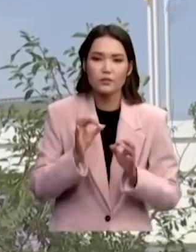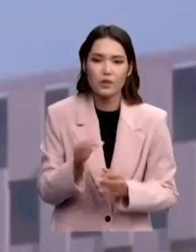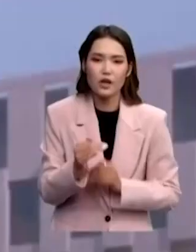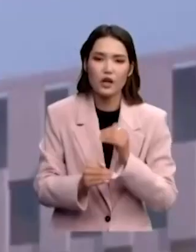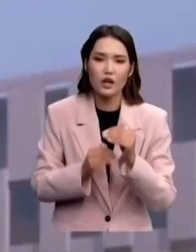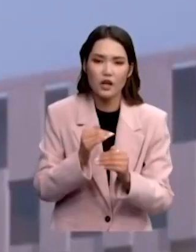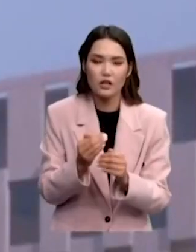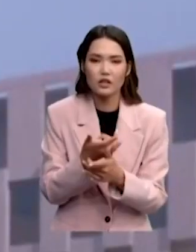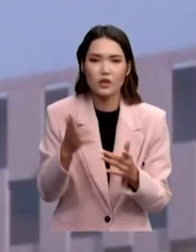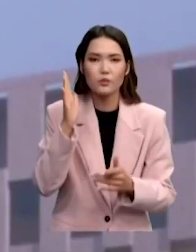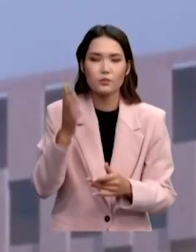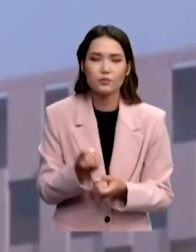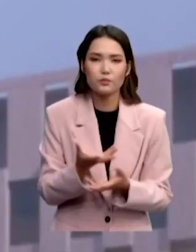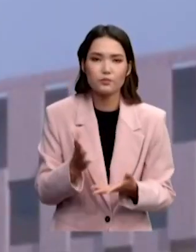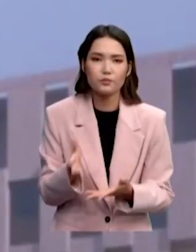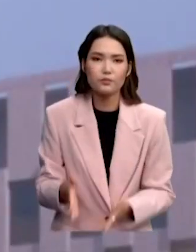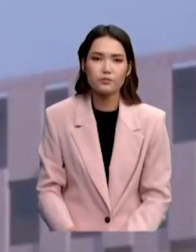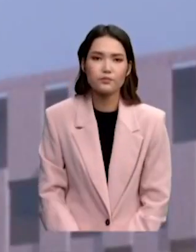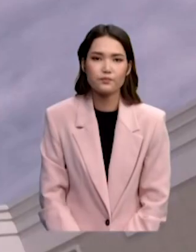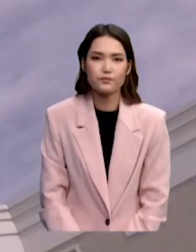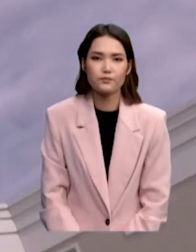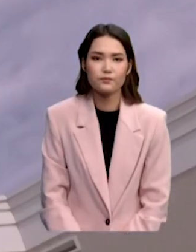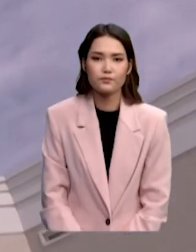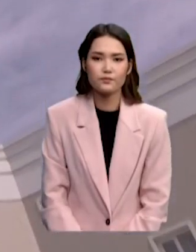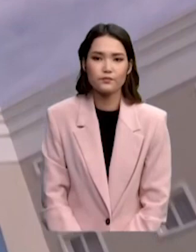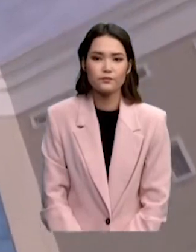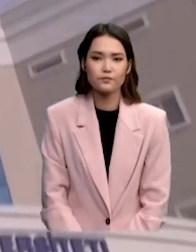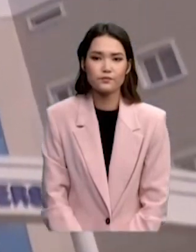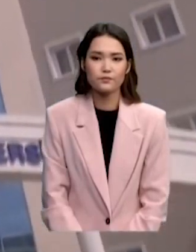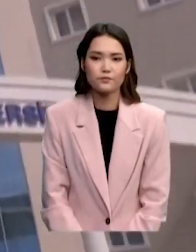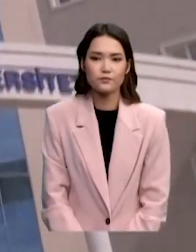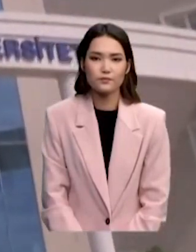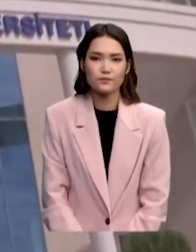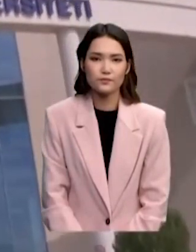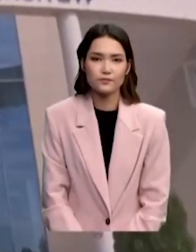четких правил игры. Жанар Масугутова, Мухаммед Шеткам, Атамикен Бизнес, Мангистауская область.